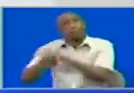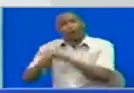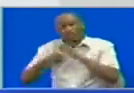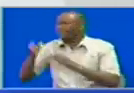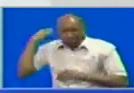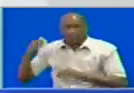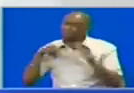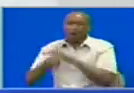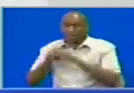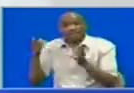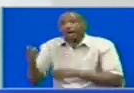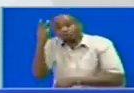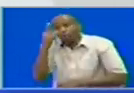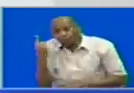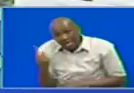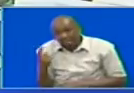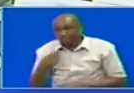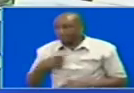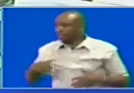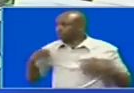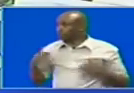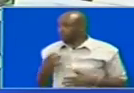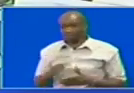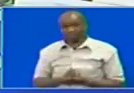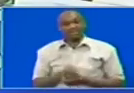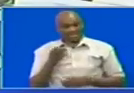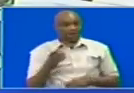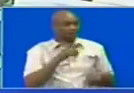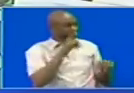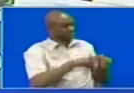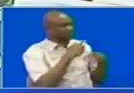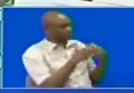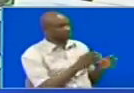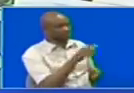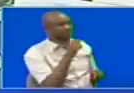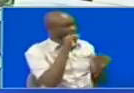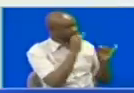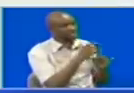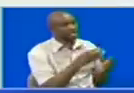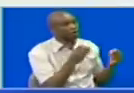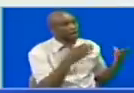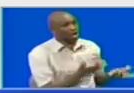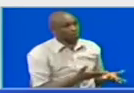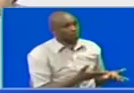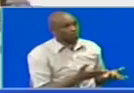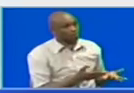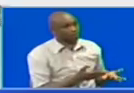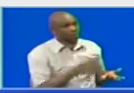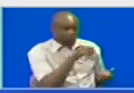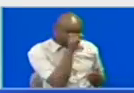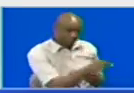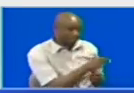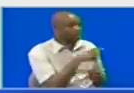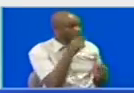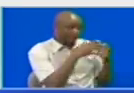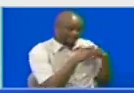sana. Moyo ulikuwa chini kama underdog. Sasa huku tukifupisha kwa sababu muda wetu unasonga. Ukakaa huko kwa muda gani kwa sababu kutoka hapo ukaenda